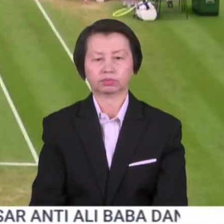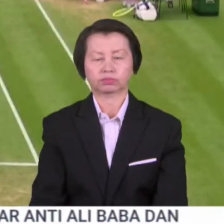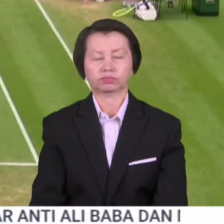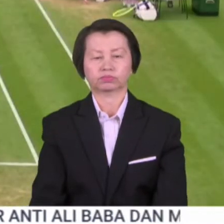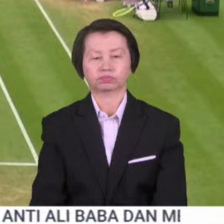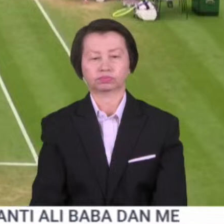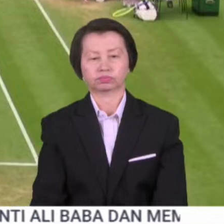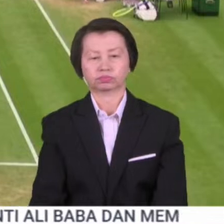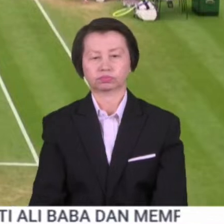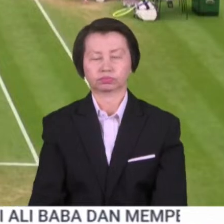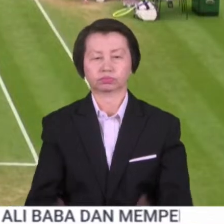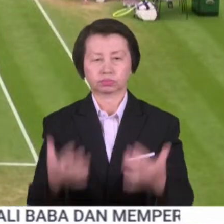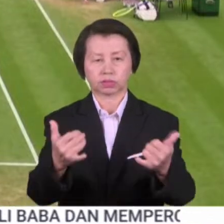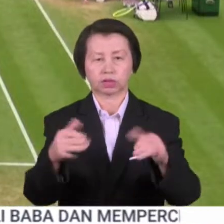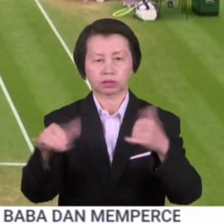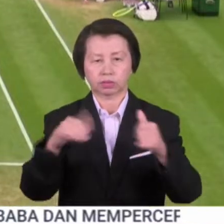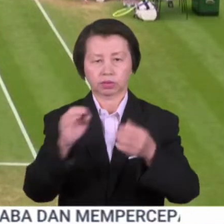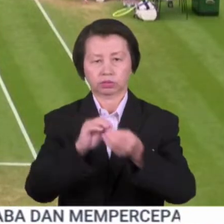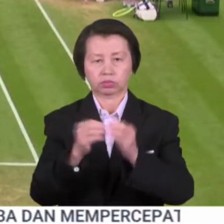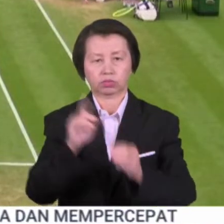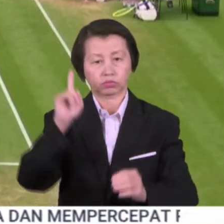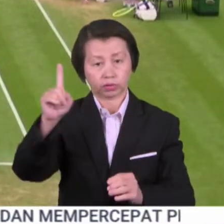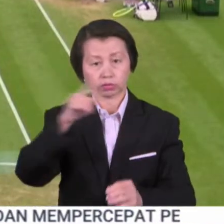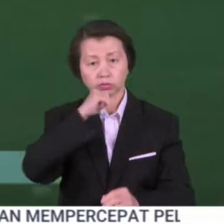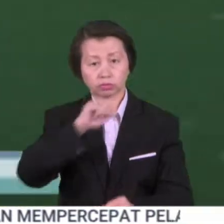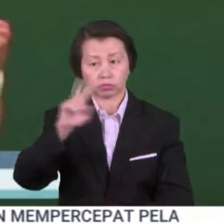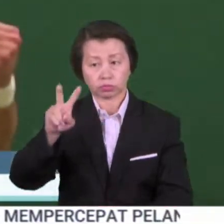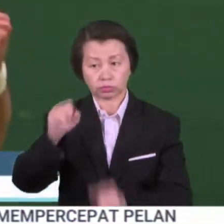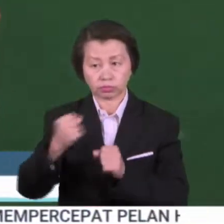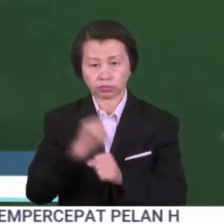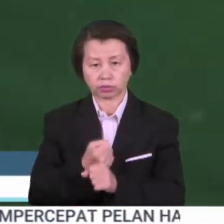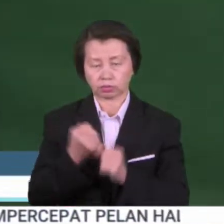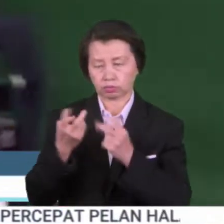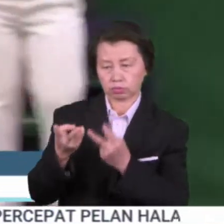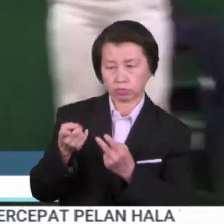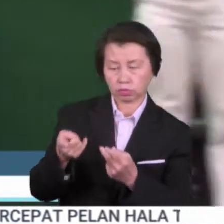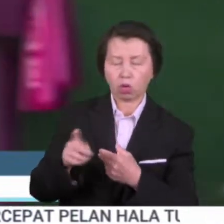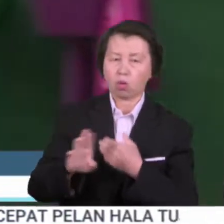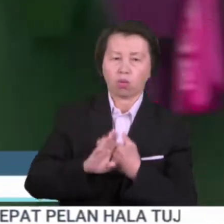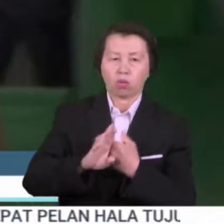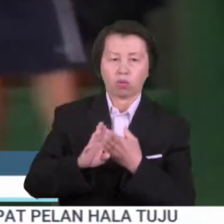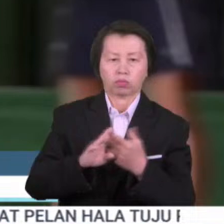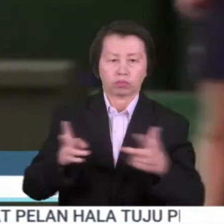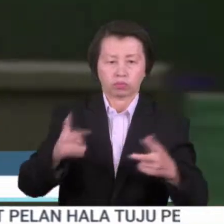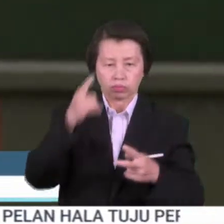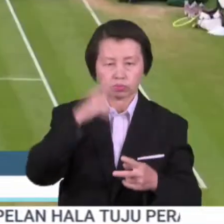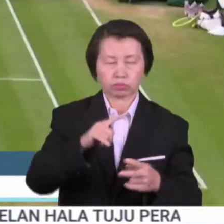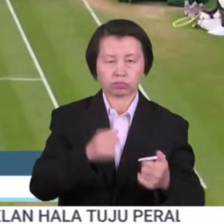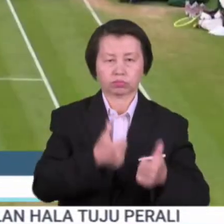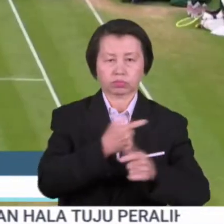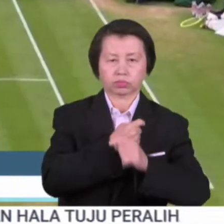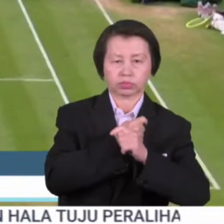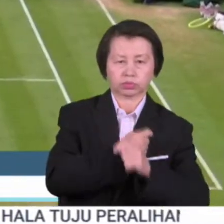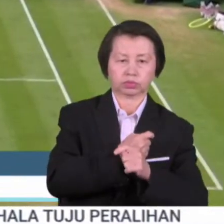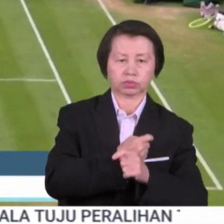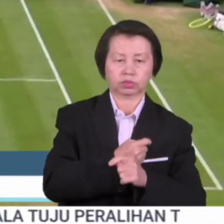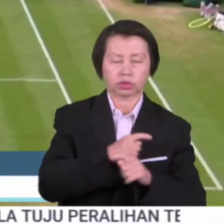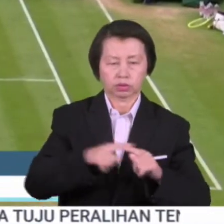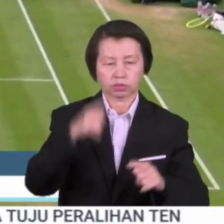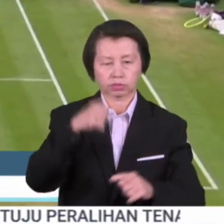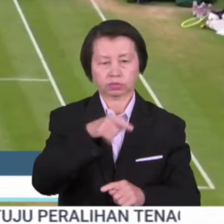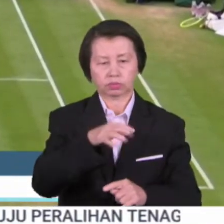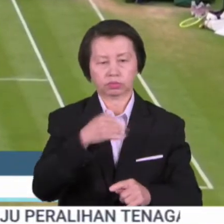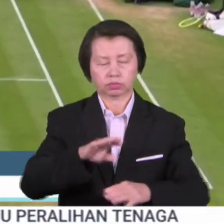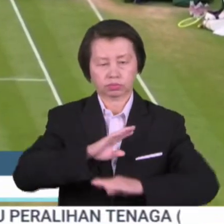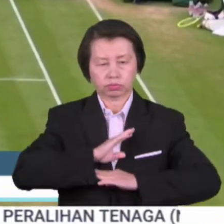63 ketika ini pemain nombor satu dunia berusia 20 tahun itu dilihat sebagai satu ancaman utama kepada juara bertahan jokovic bagi alkaras